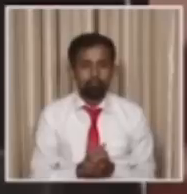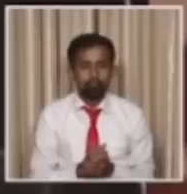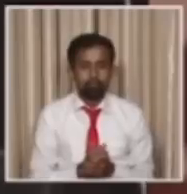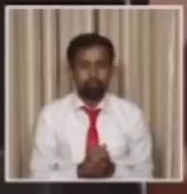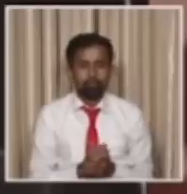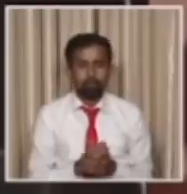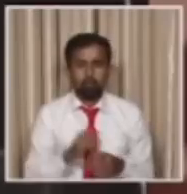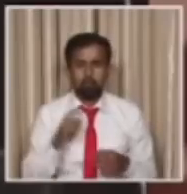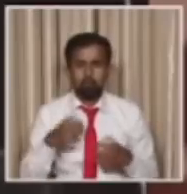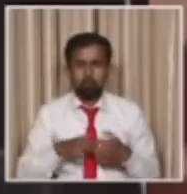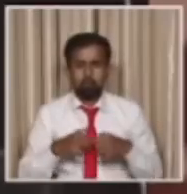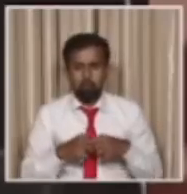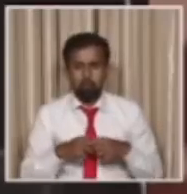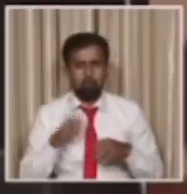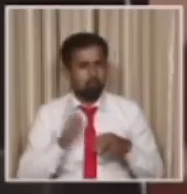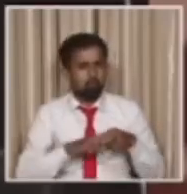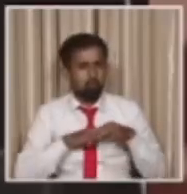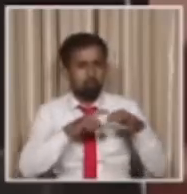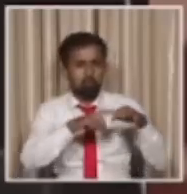නොයෙකුත් ප්‍රශ්න මතු කරලා තිබුණා